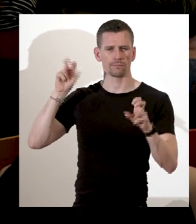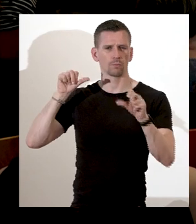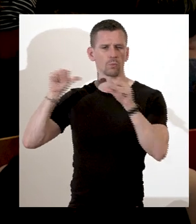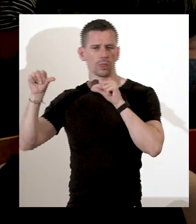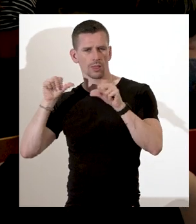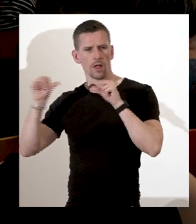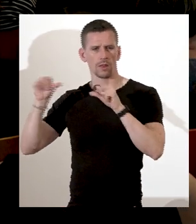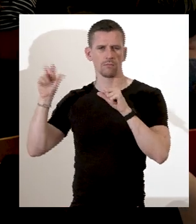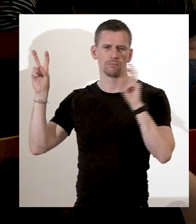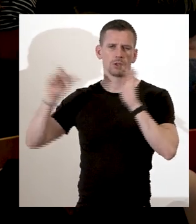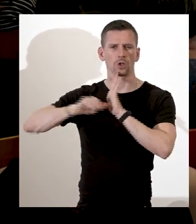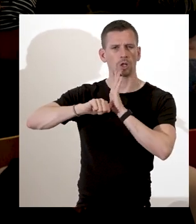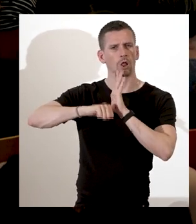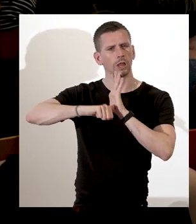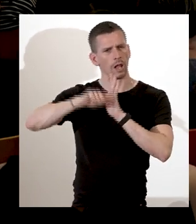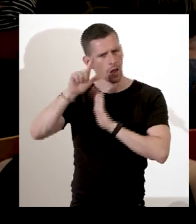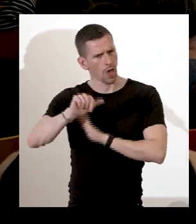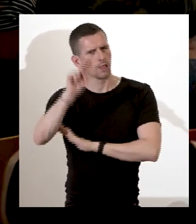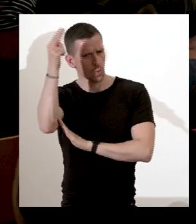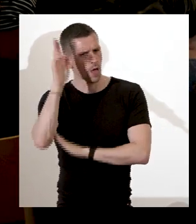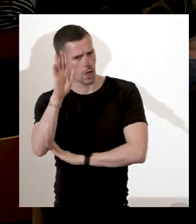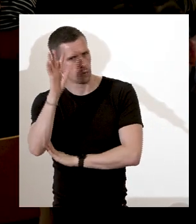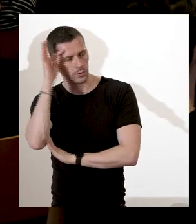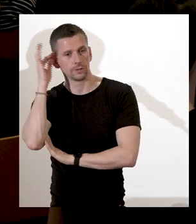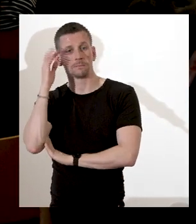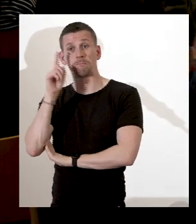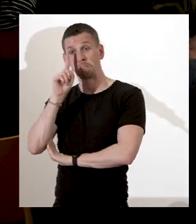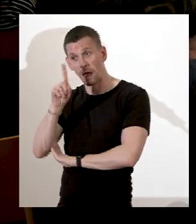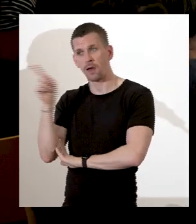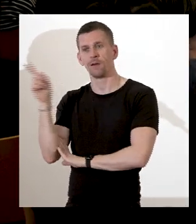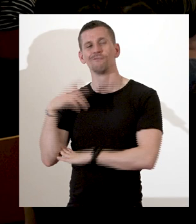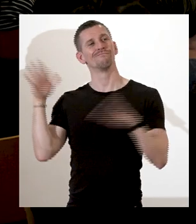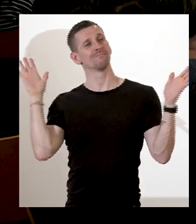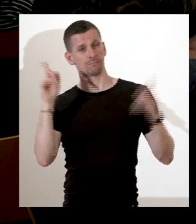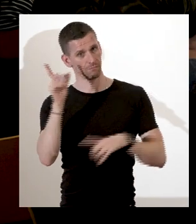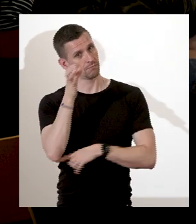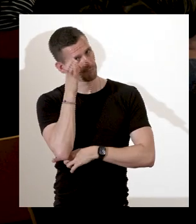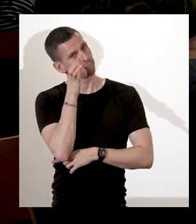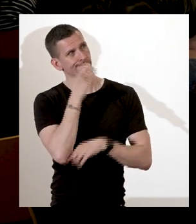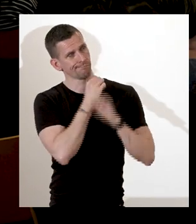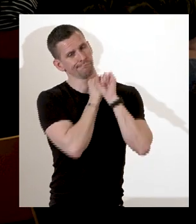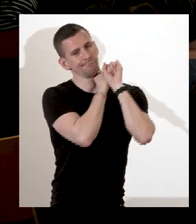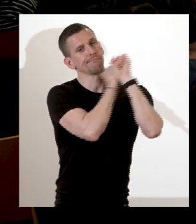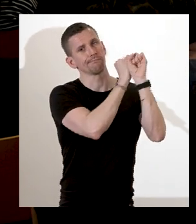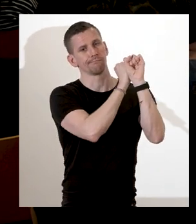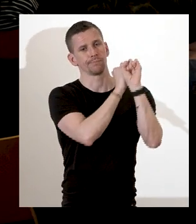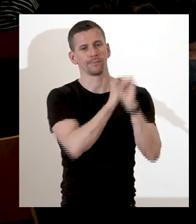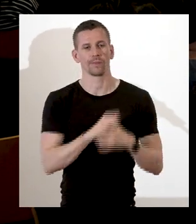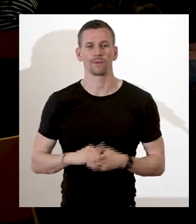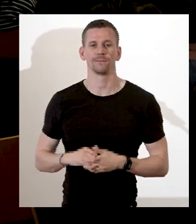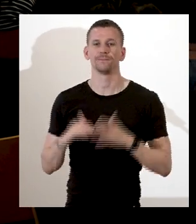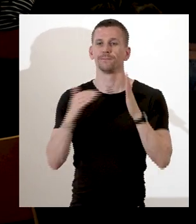des rapports interpersonnels de subordination persistent, et si entre 1830 et 1880, certains Mamelouks